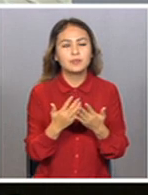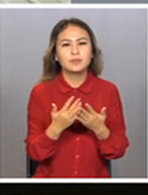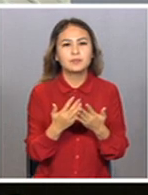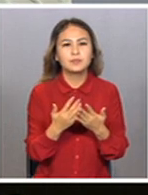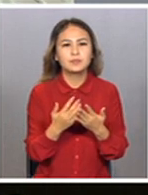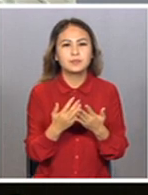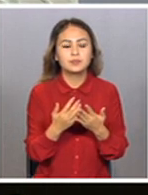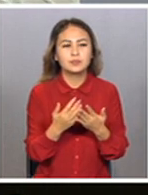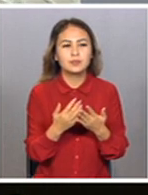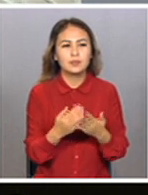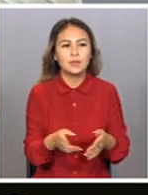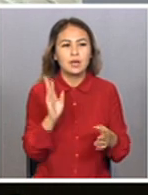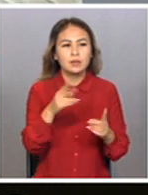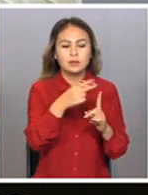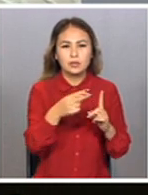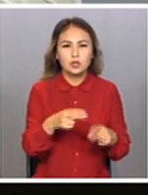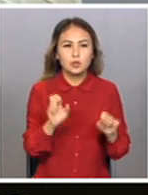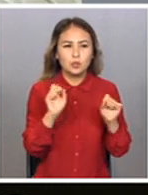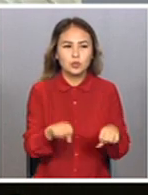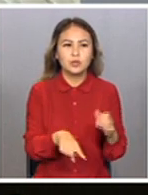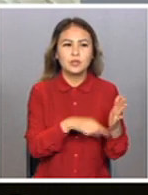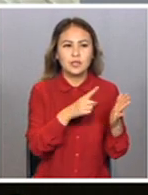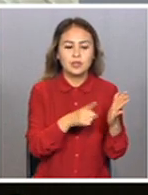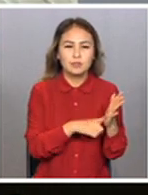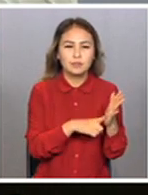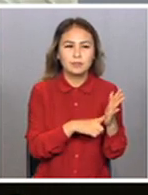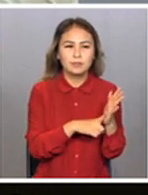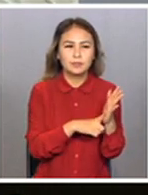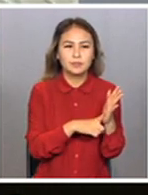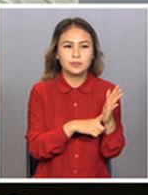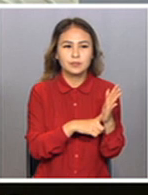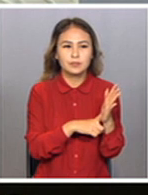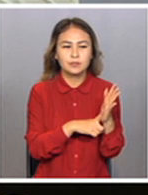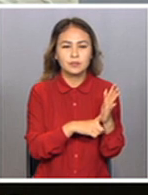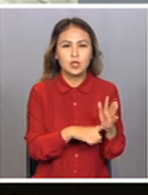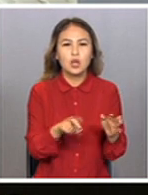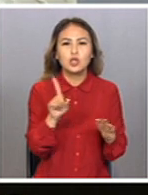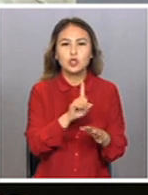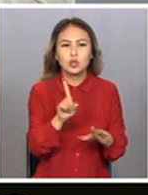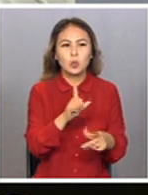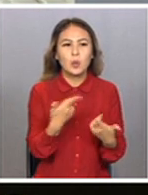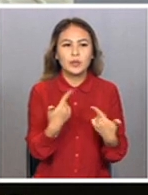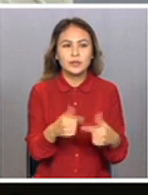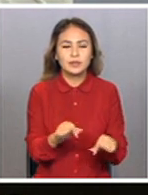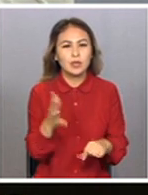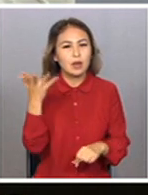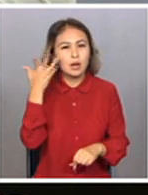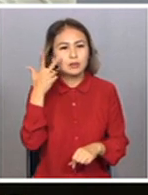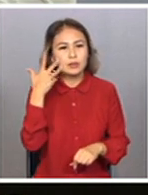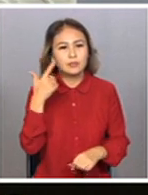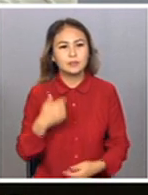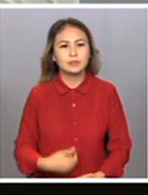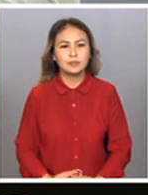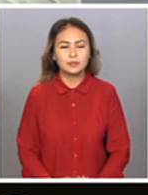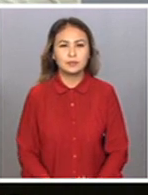о событии. К тексту можно задать вопрос «Что? Где? Когда?».